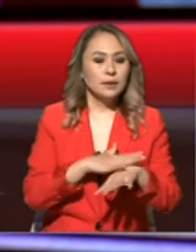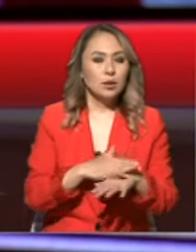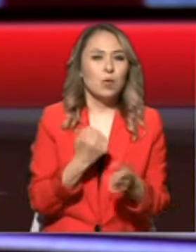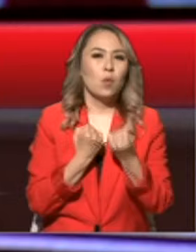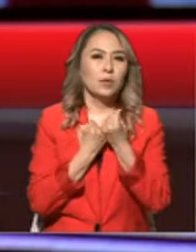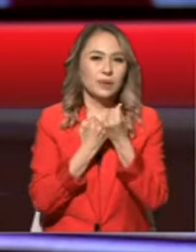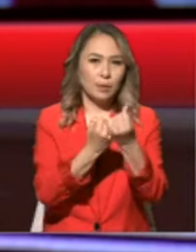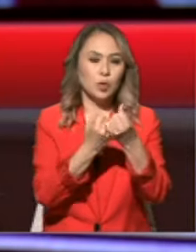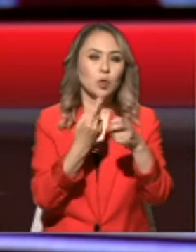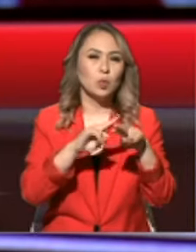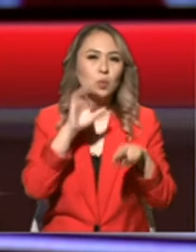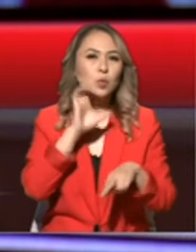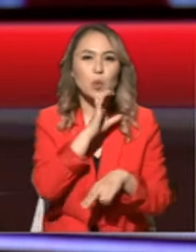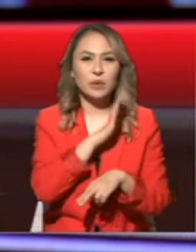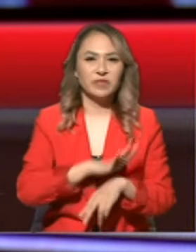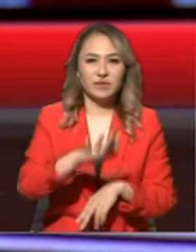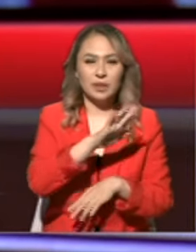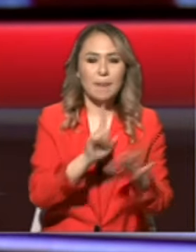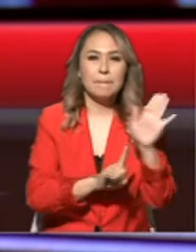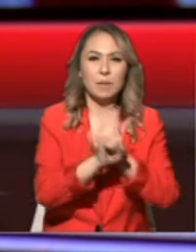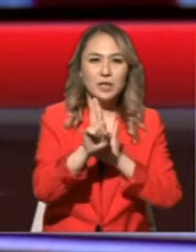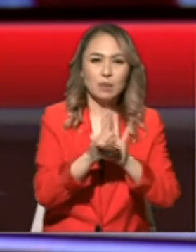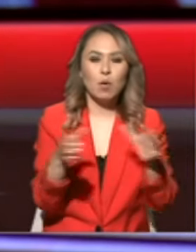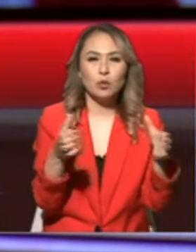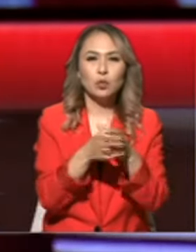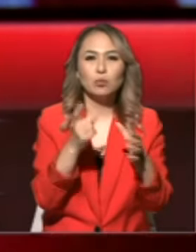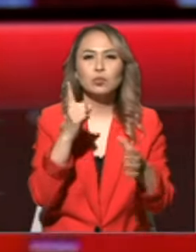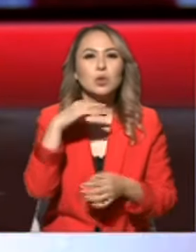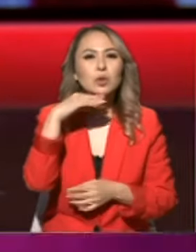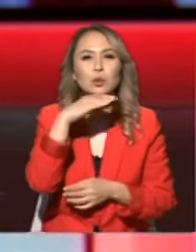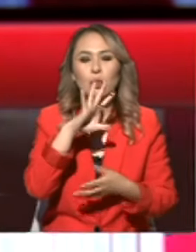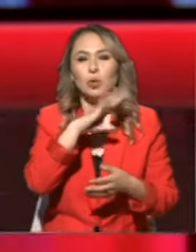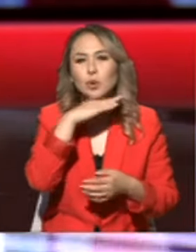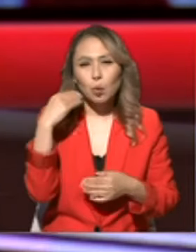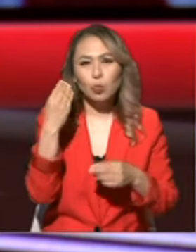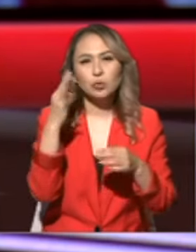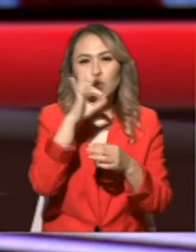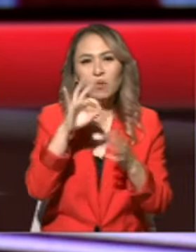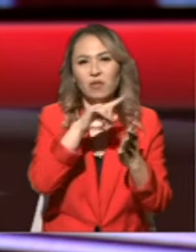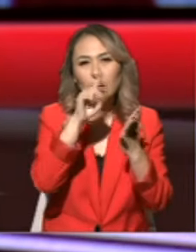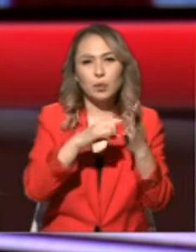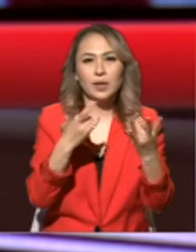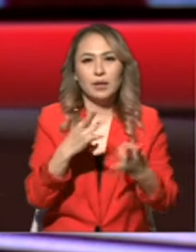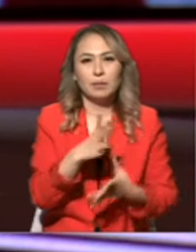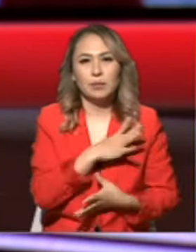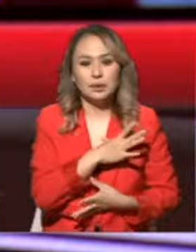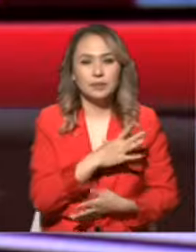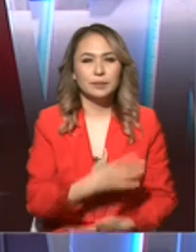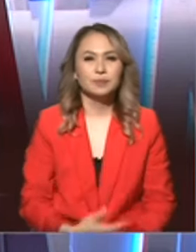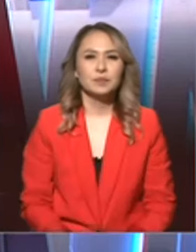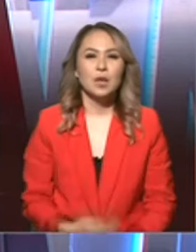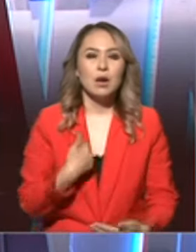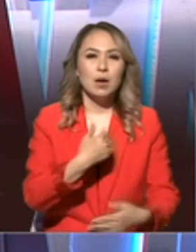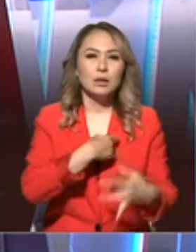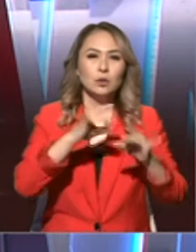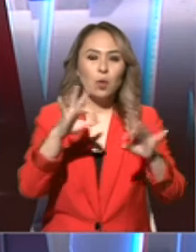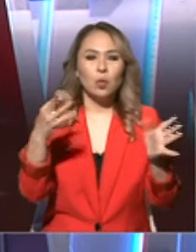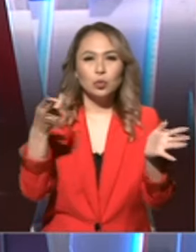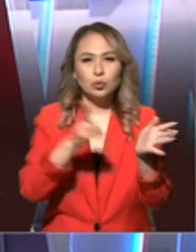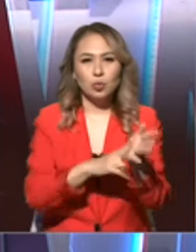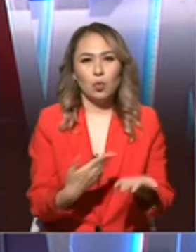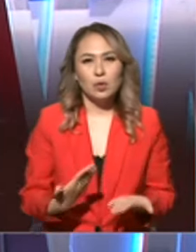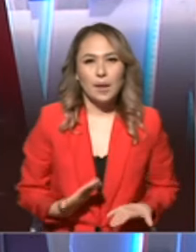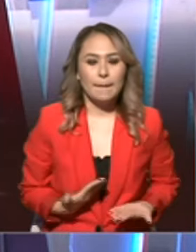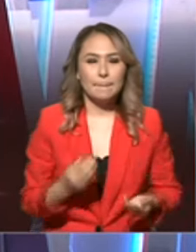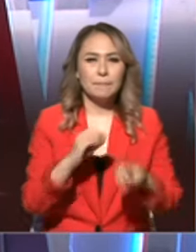қолдаймыз. Солтүстік облыстарды игереміз деген бір бастамашыл топ неге болмады деген мәселе туындайды осы жерде. Жалпы мен айтып кетейін, бұл жерде көші-қон мәселесіне